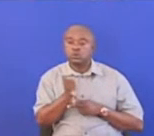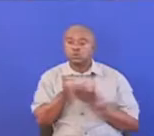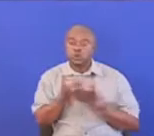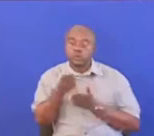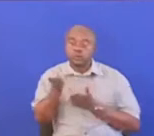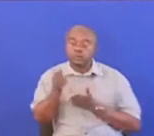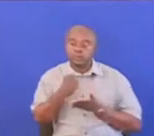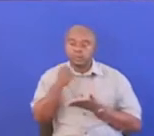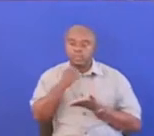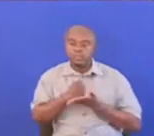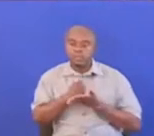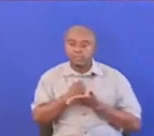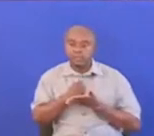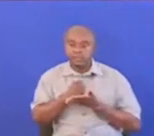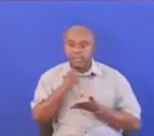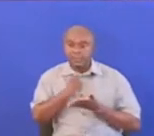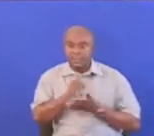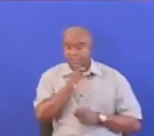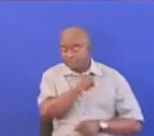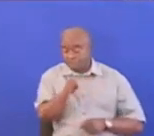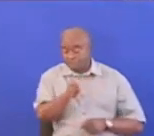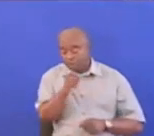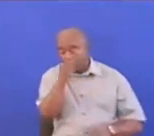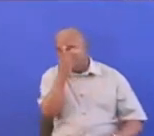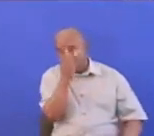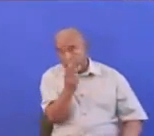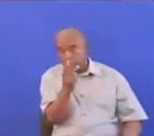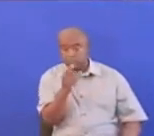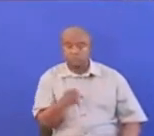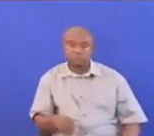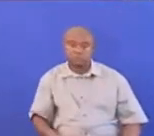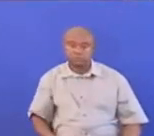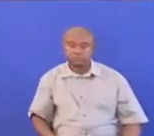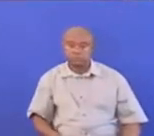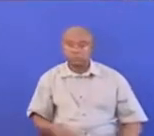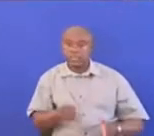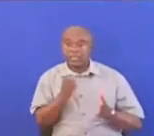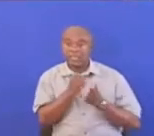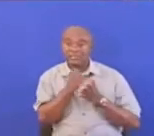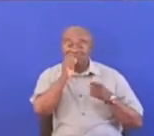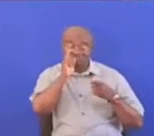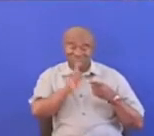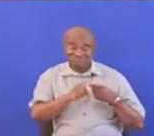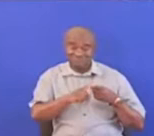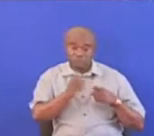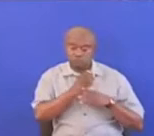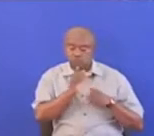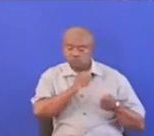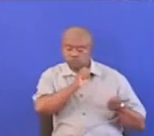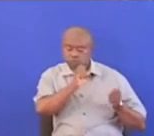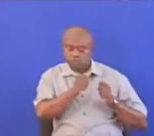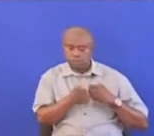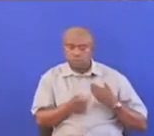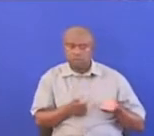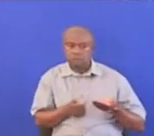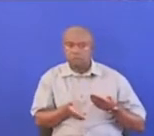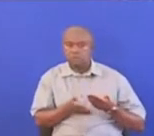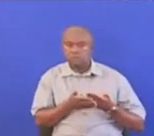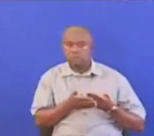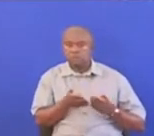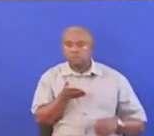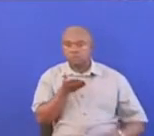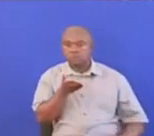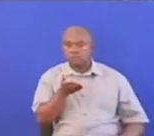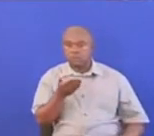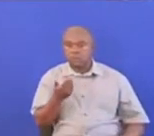mapendekezo ya maazimio haya yote mawili. Azimio la kwanza la kurekebisha mpaka wa